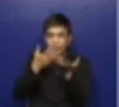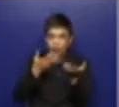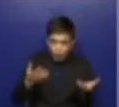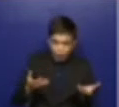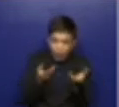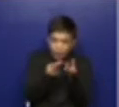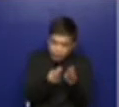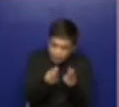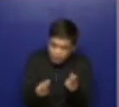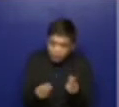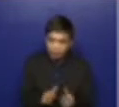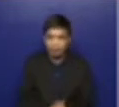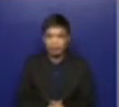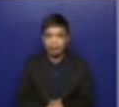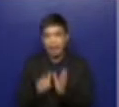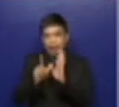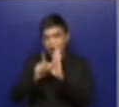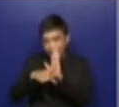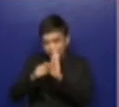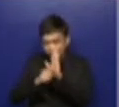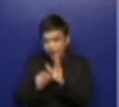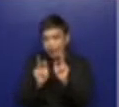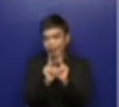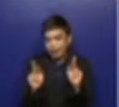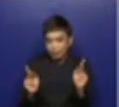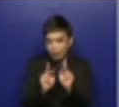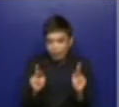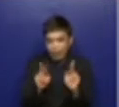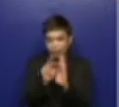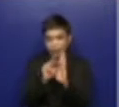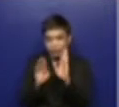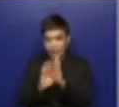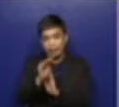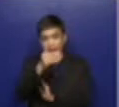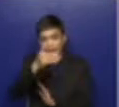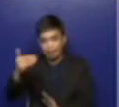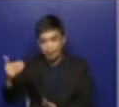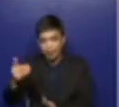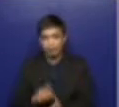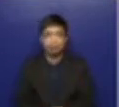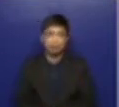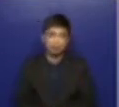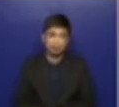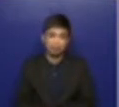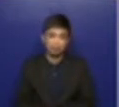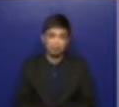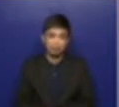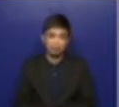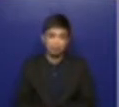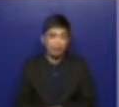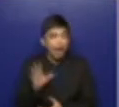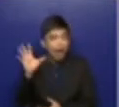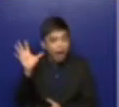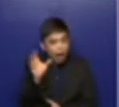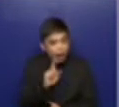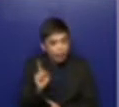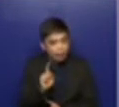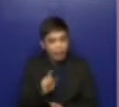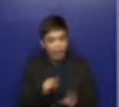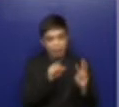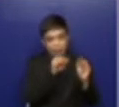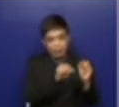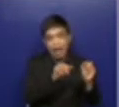ที่ดินกองงานเลขาคณะกรรมการนโยบายดินแห่งชาติแถมท่านยกมาจากมาตรา